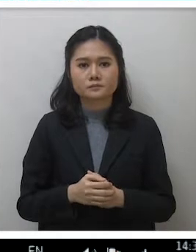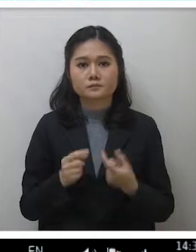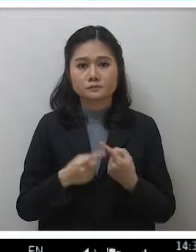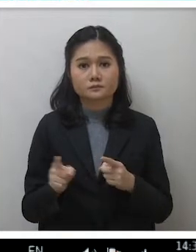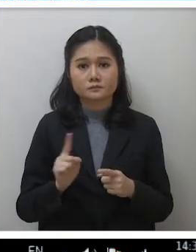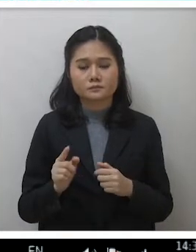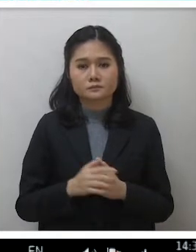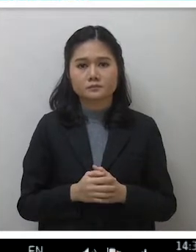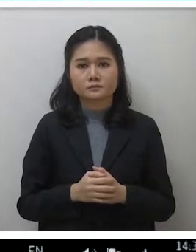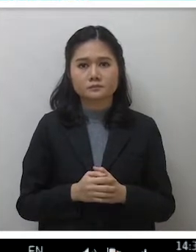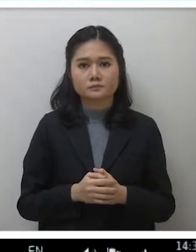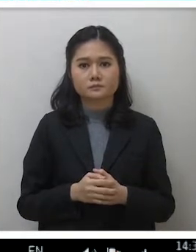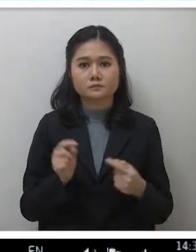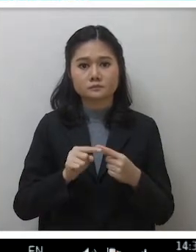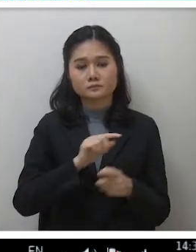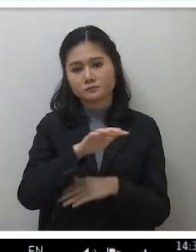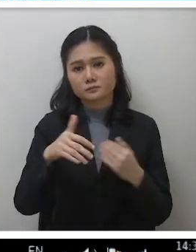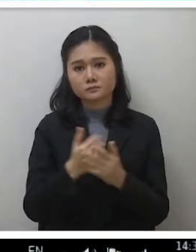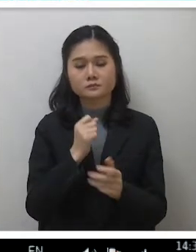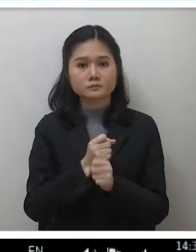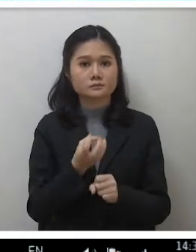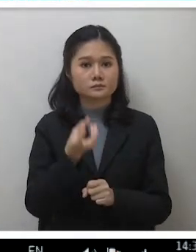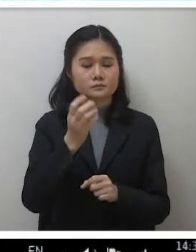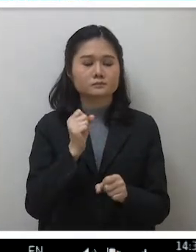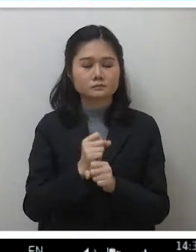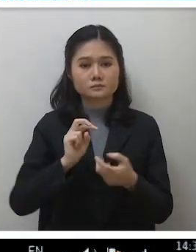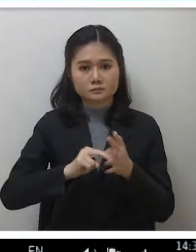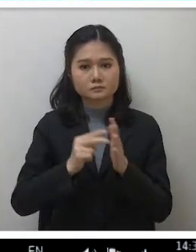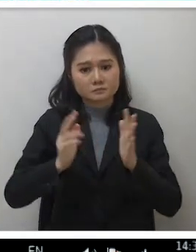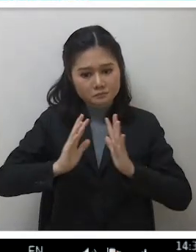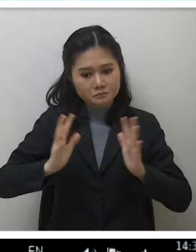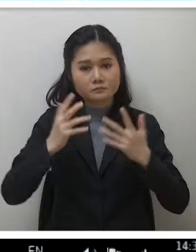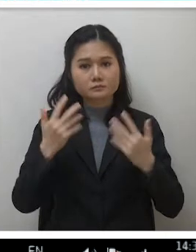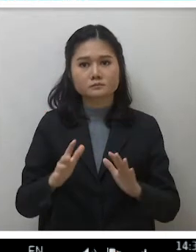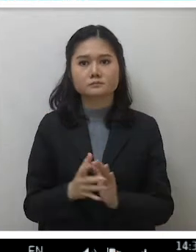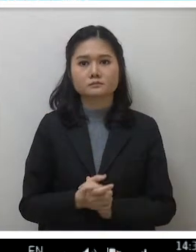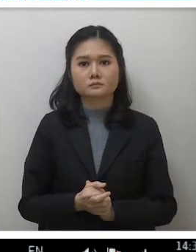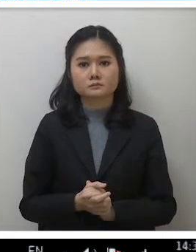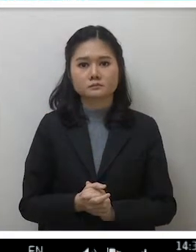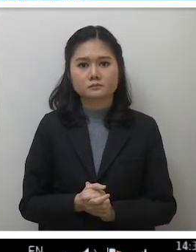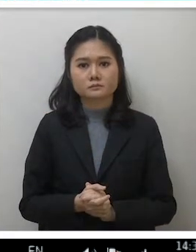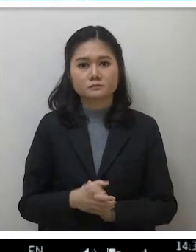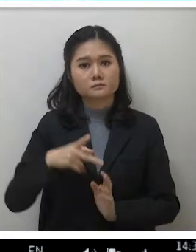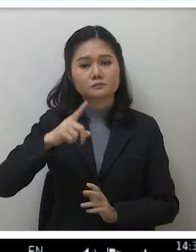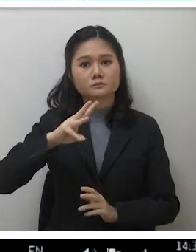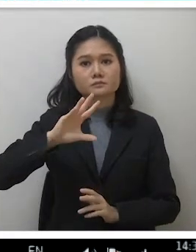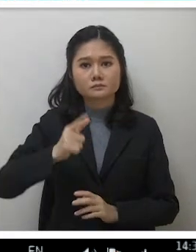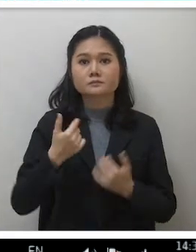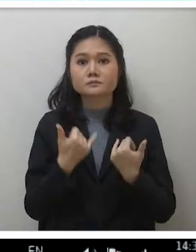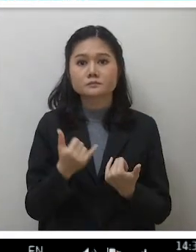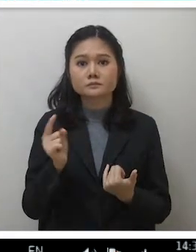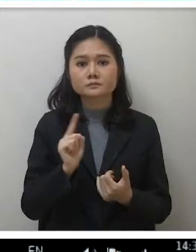แต่ว่าระดับของพวกเราเนี่ยทำแค่นี้ก็ถือว่าเยอะแล้วเนาะระดับของปวช.ค